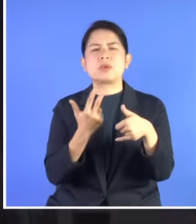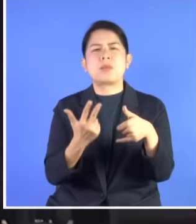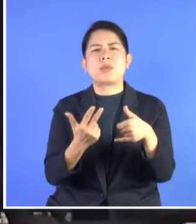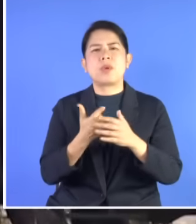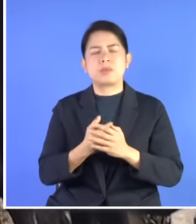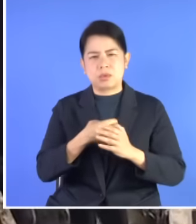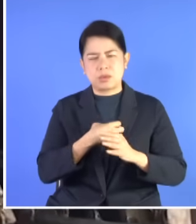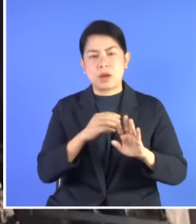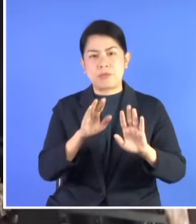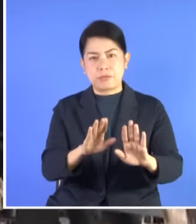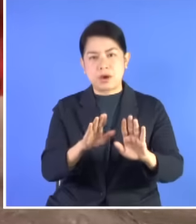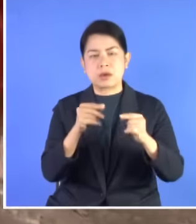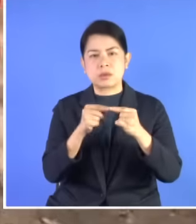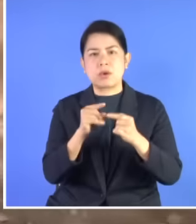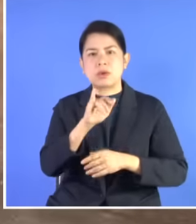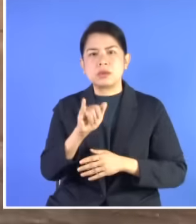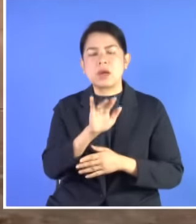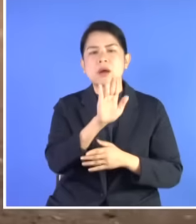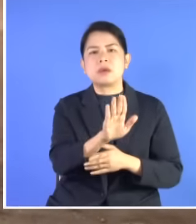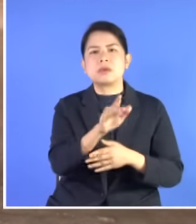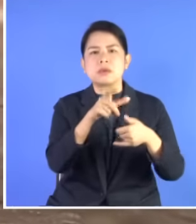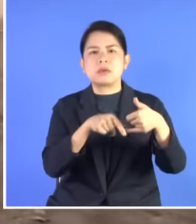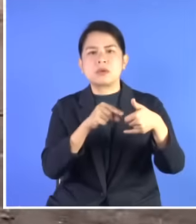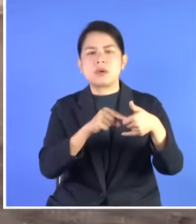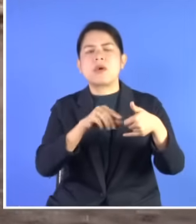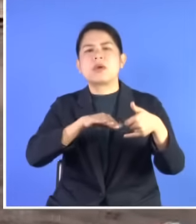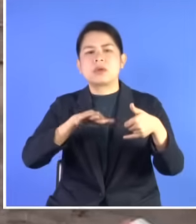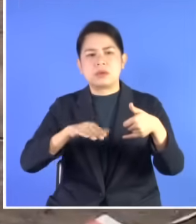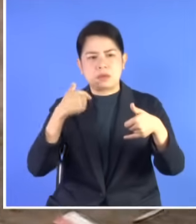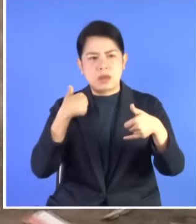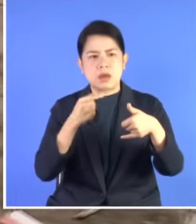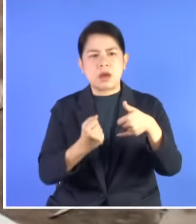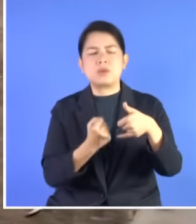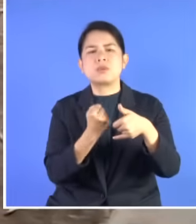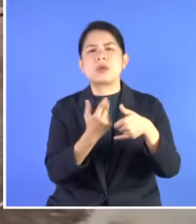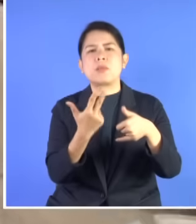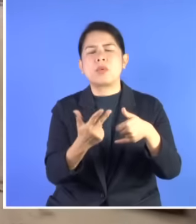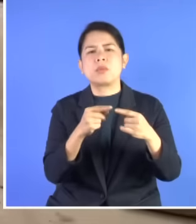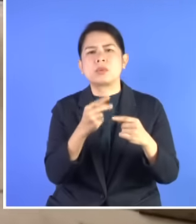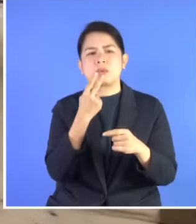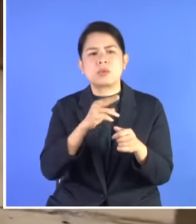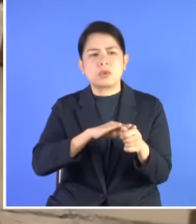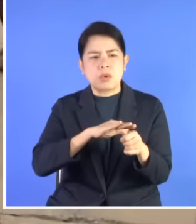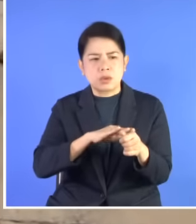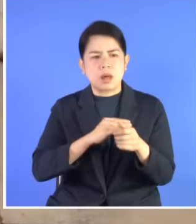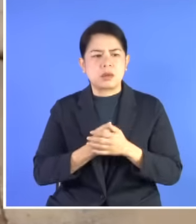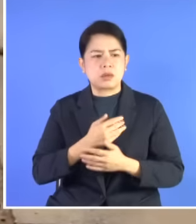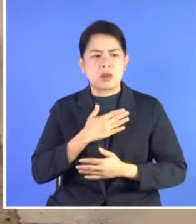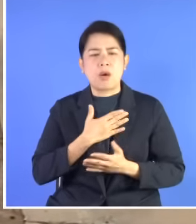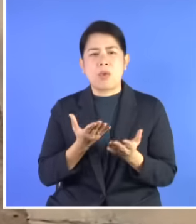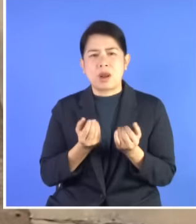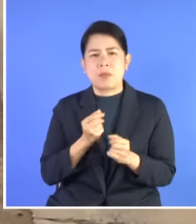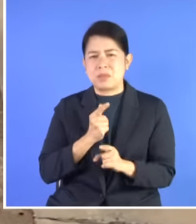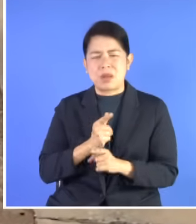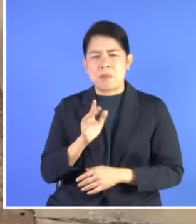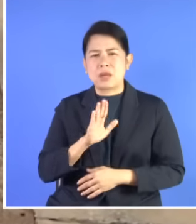ญาติทั้งฝ่ายพ่อและก็ฝ่ายแม่เด็กช่วยมารับเด็กไปดูแลทีเถอะสงสารเด็กทางวัดเนี่ยรับเลี้ยงไม่ได้เพราะเขาเป็นเด็กผู้ห